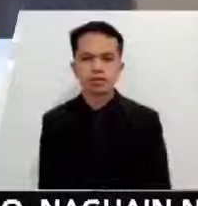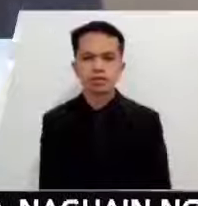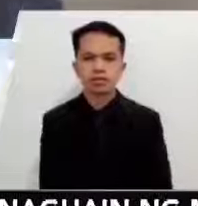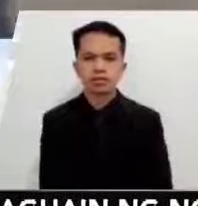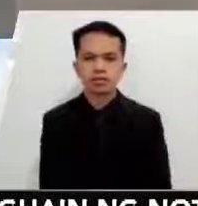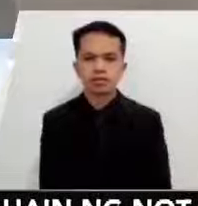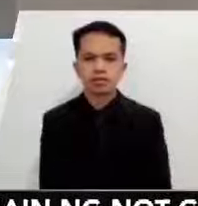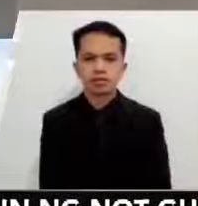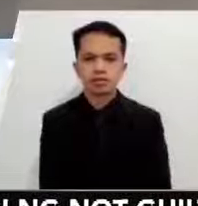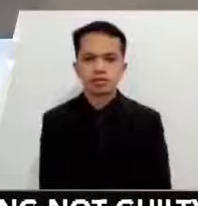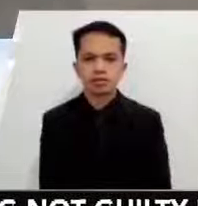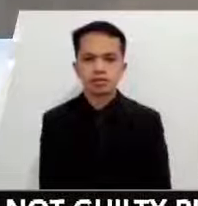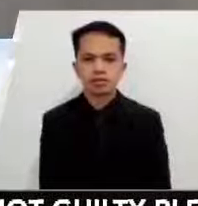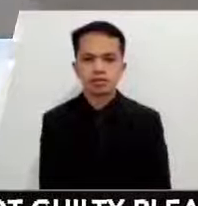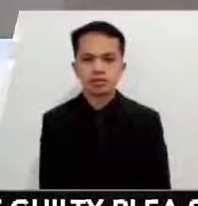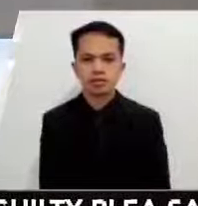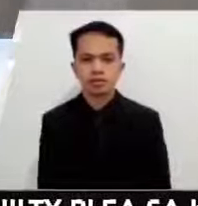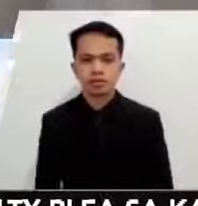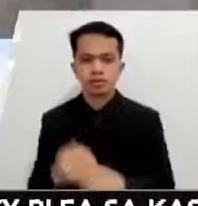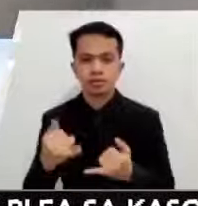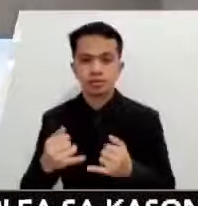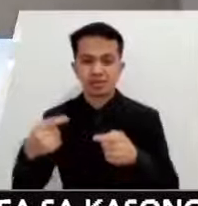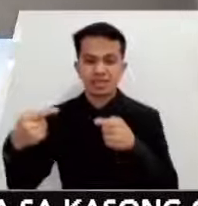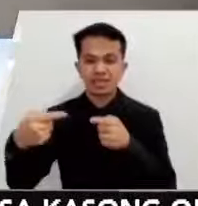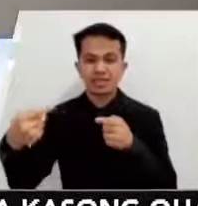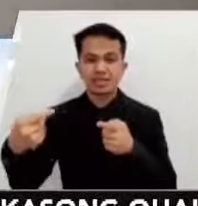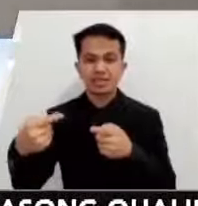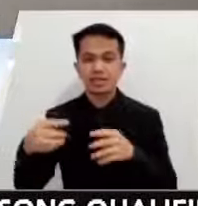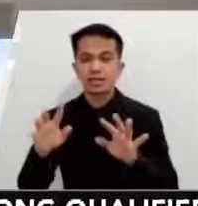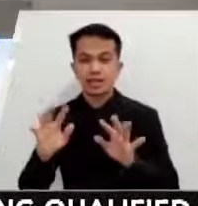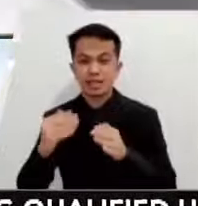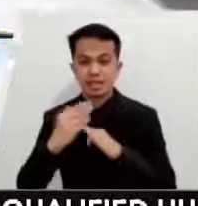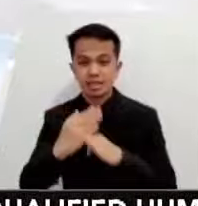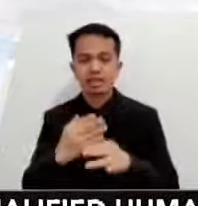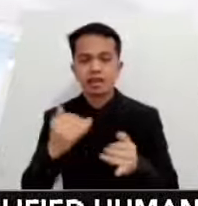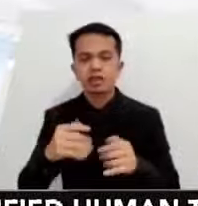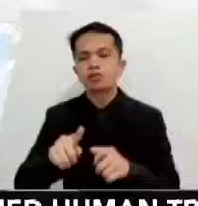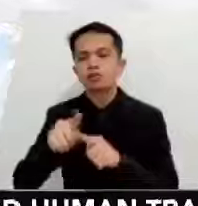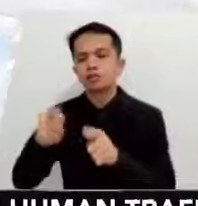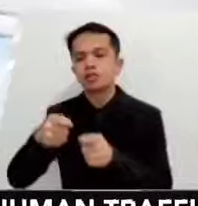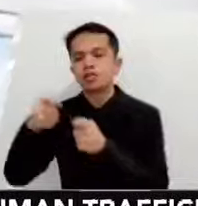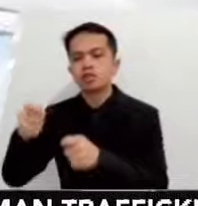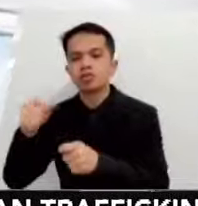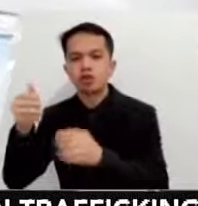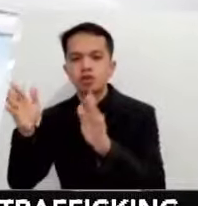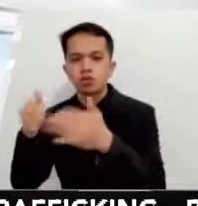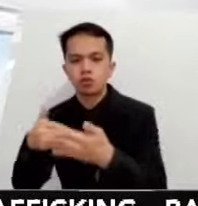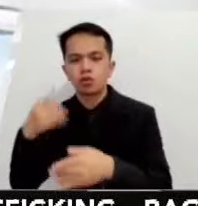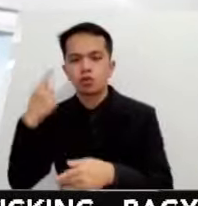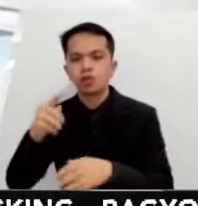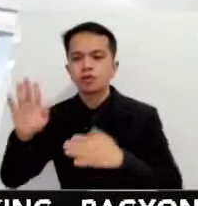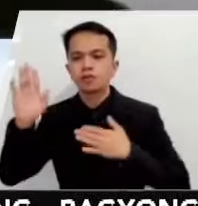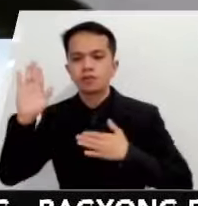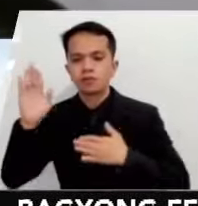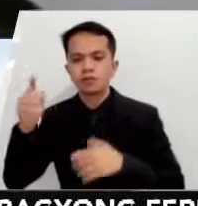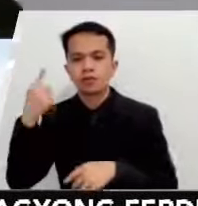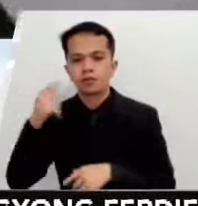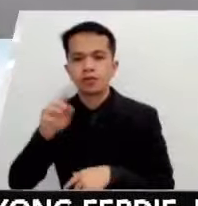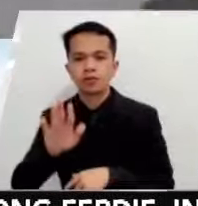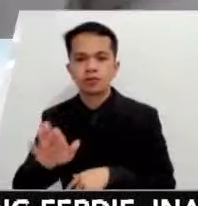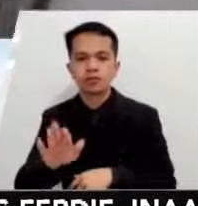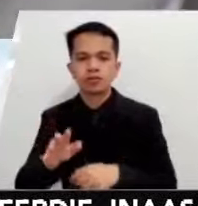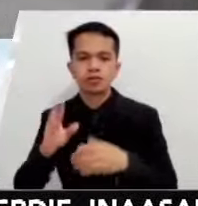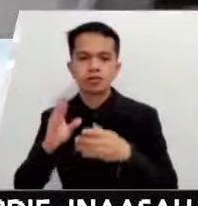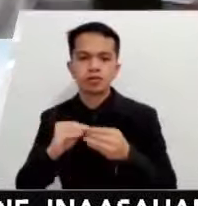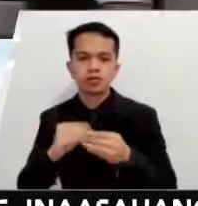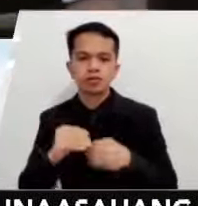Para hindi magkatensyon, inilipat si Nones at Cruz sa ibang kwarto para doon panumpaan ang kanilang mga kontra sa laysay. Itinanggi